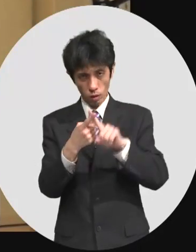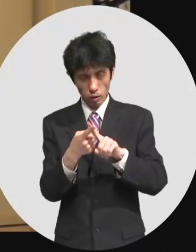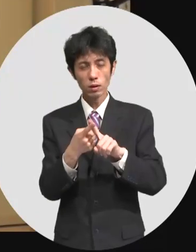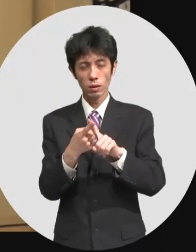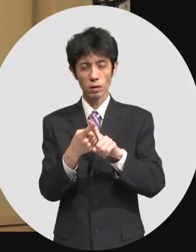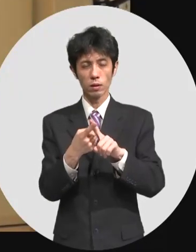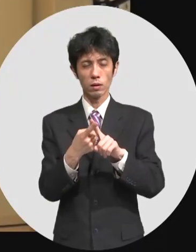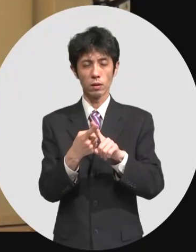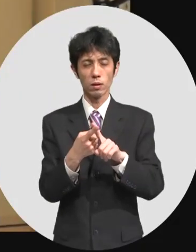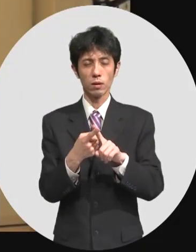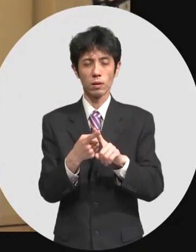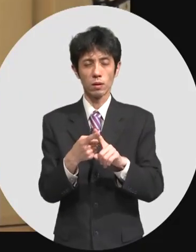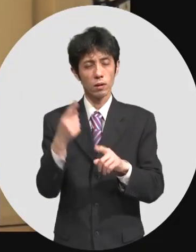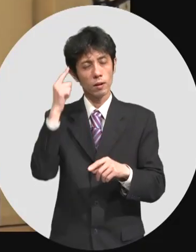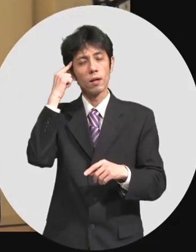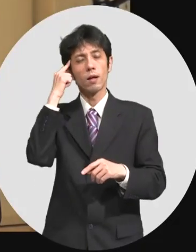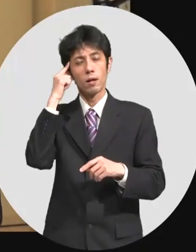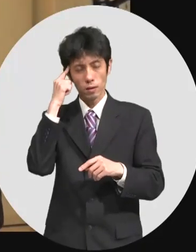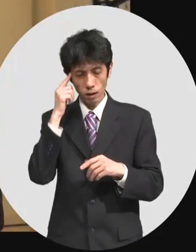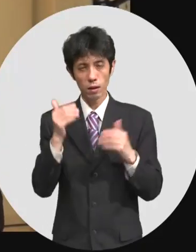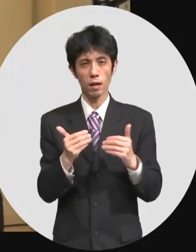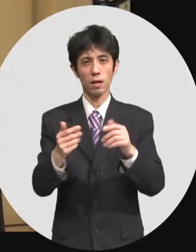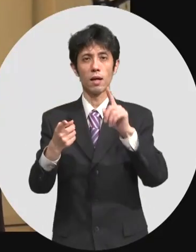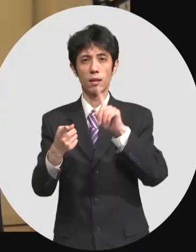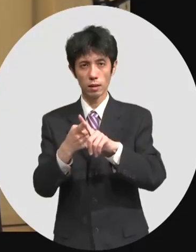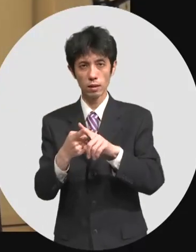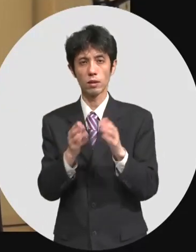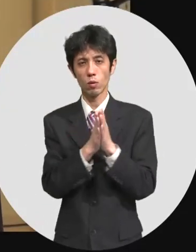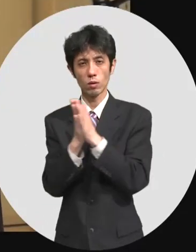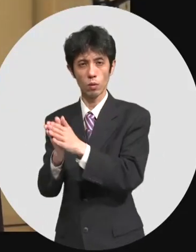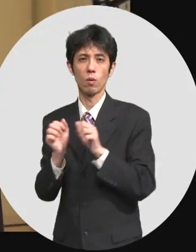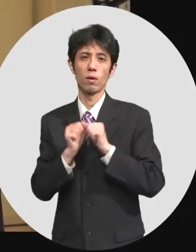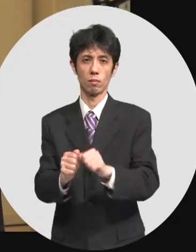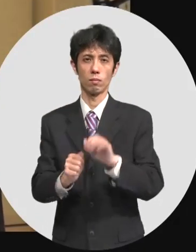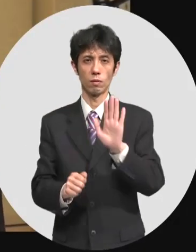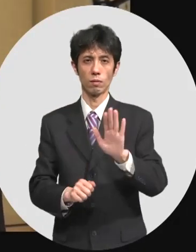の自粛要請については段階的に行ってまいりたいというふうに考えております。